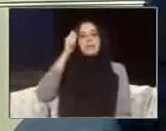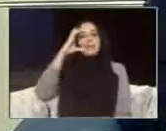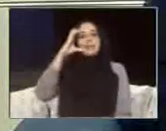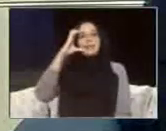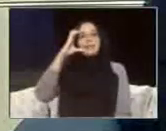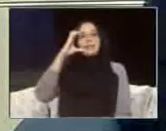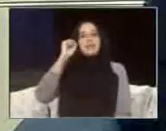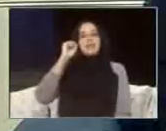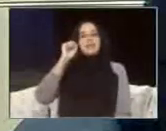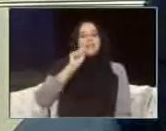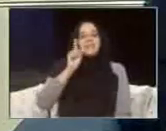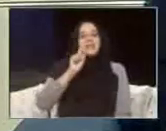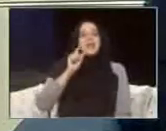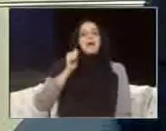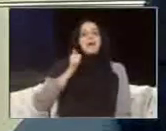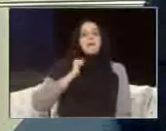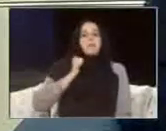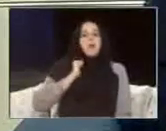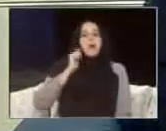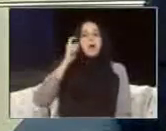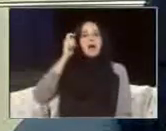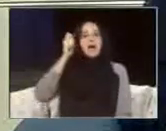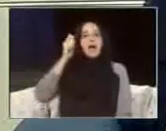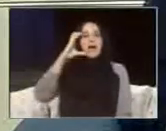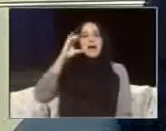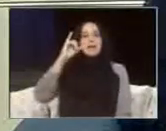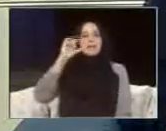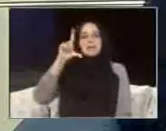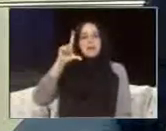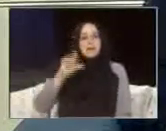أم أسيم. أسيم.